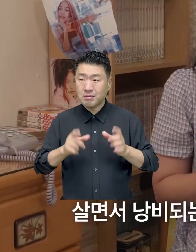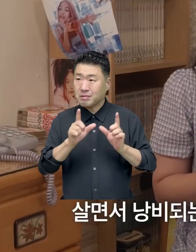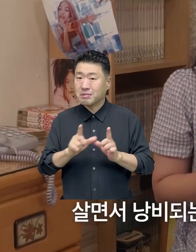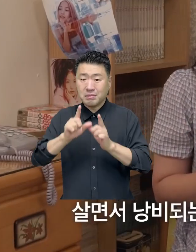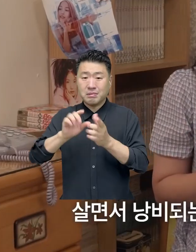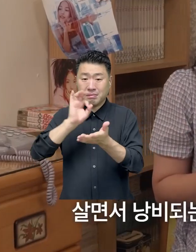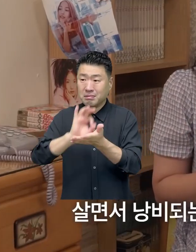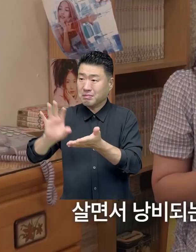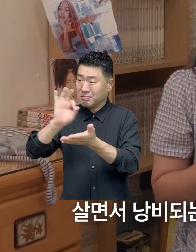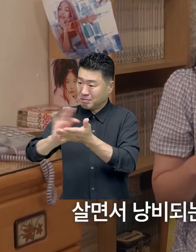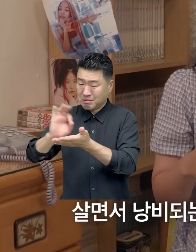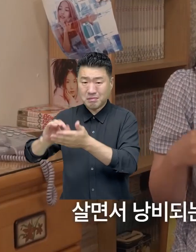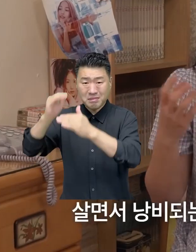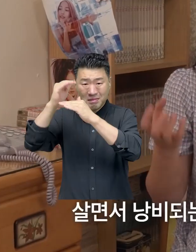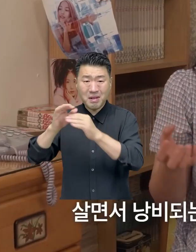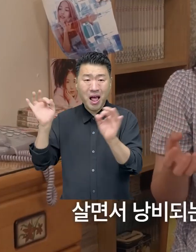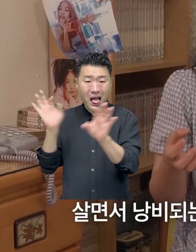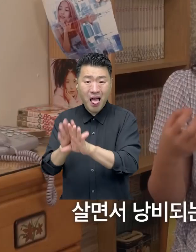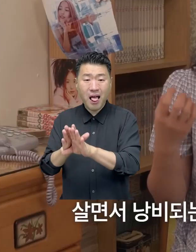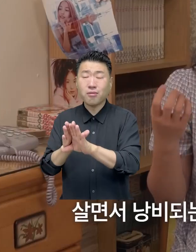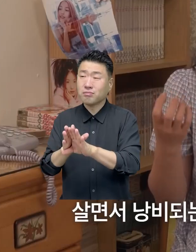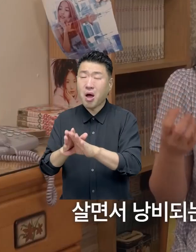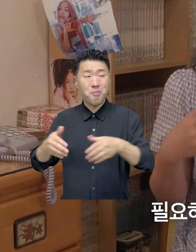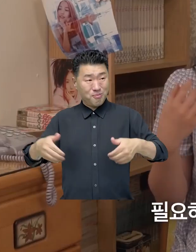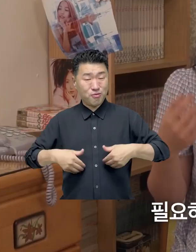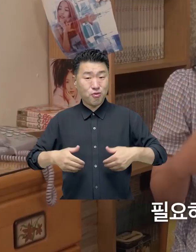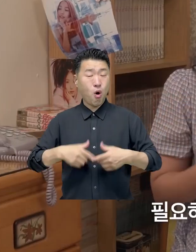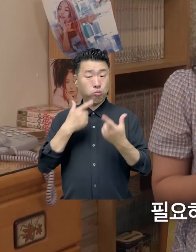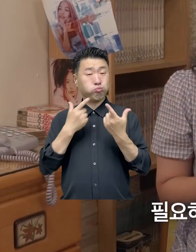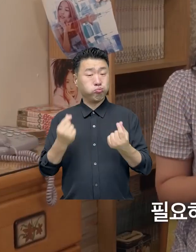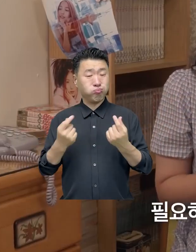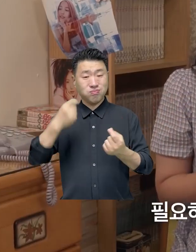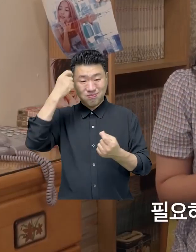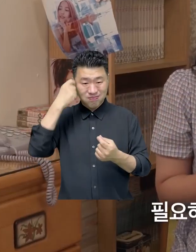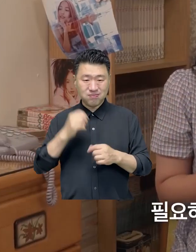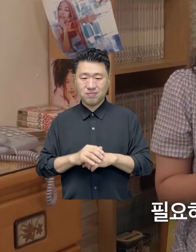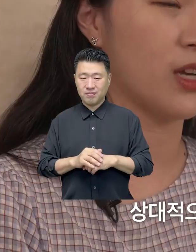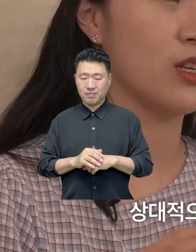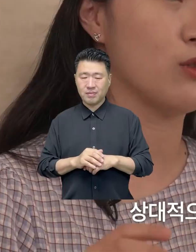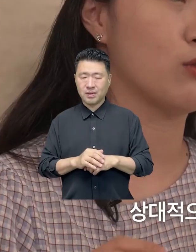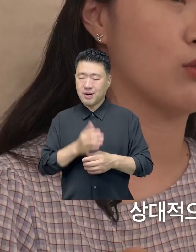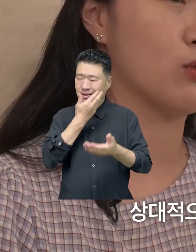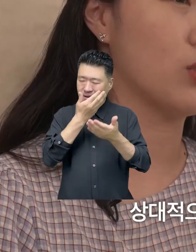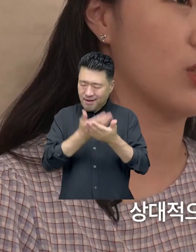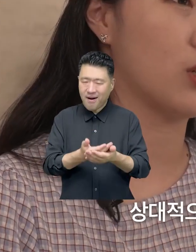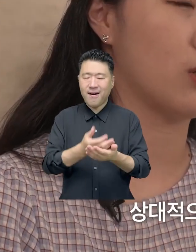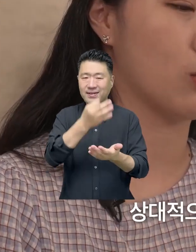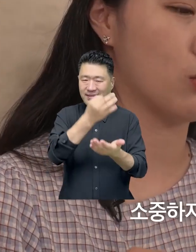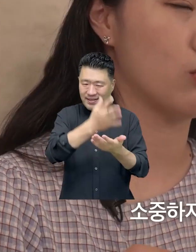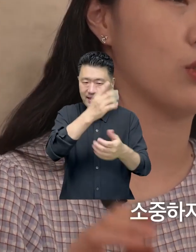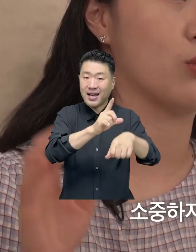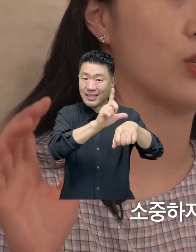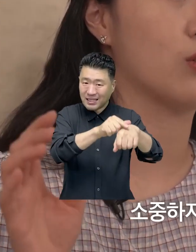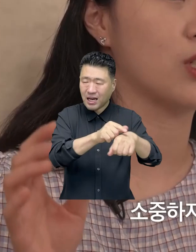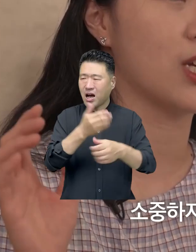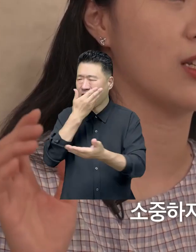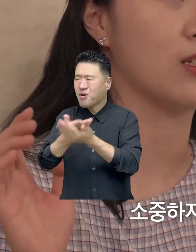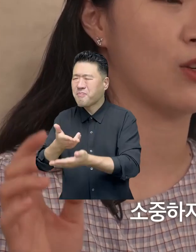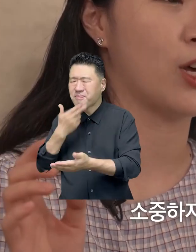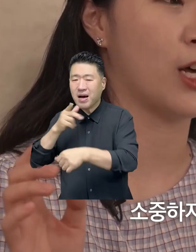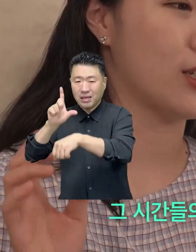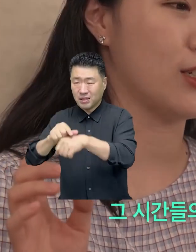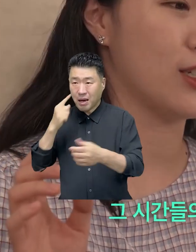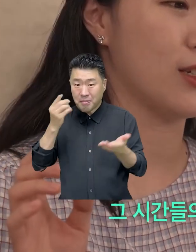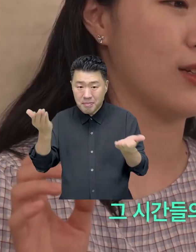살면서 낭비되는 시간이라고 생각하는 시간도 필요하다는 생각이 들어요. 그러니까 상대적으로 소중한 시간이 있고 소중하지 못했던